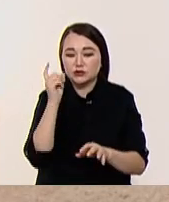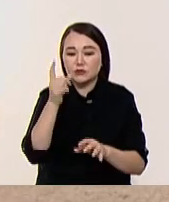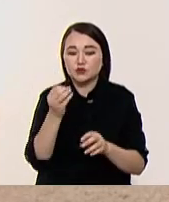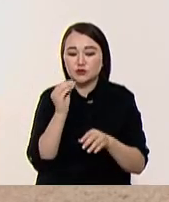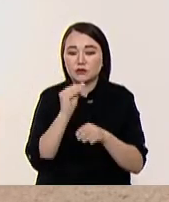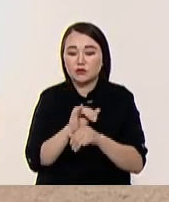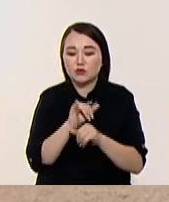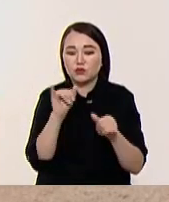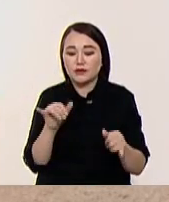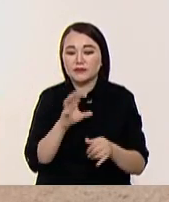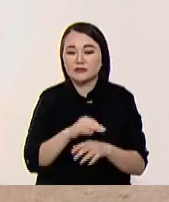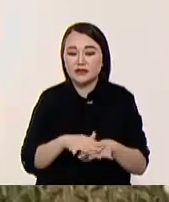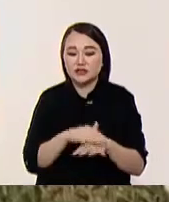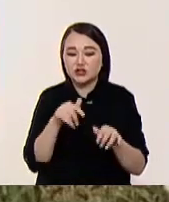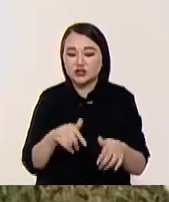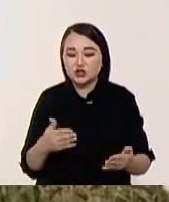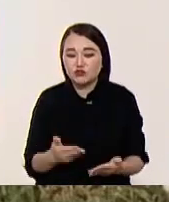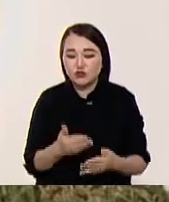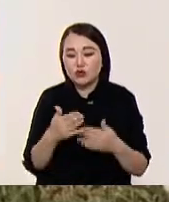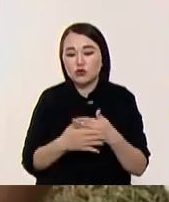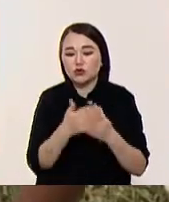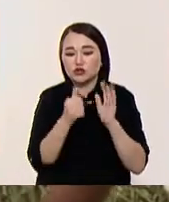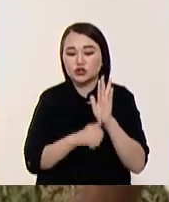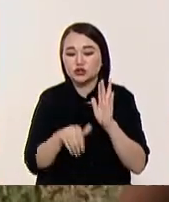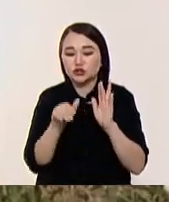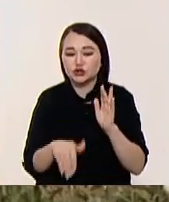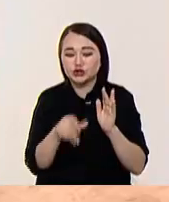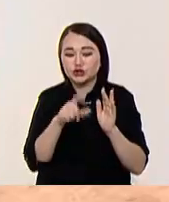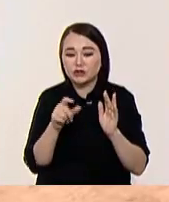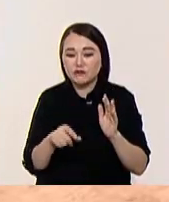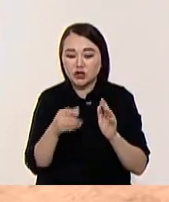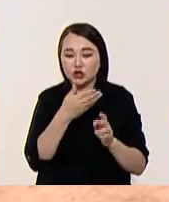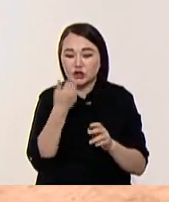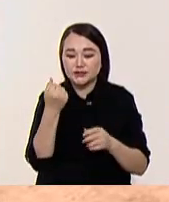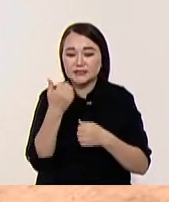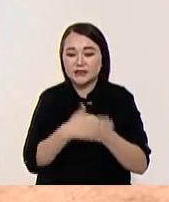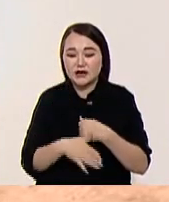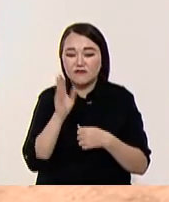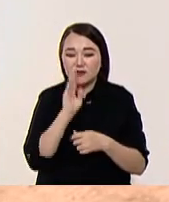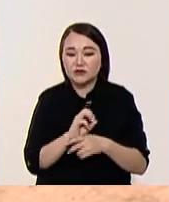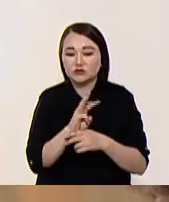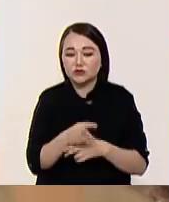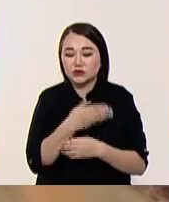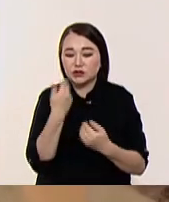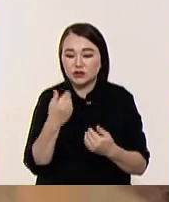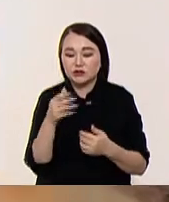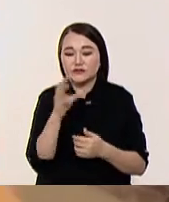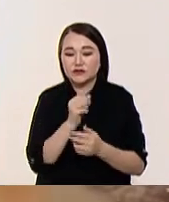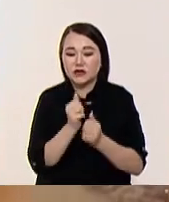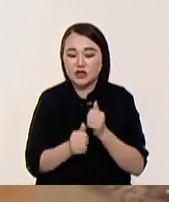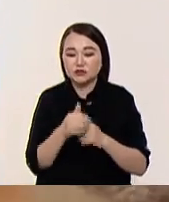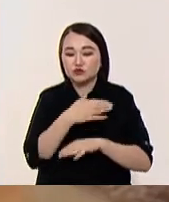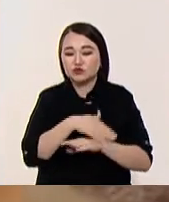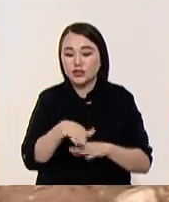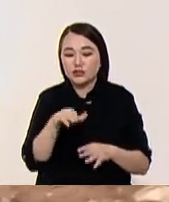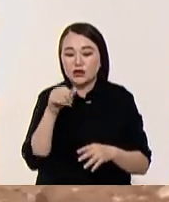части населения, а здесь проживает около 60 тысяч человек, отсутствует централизованное водоснабжение. Практически на каждом